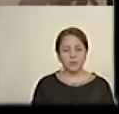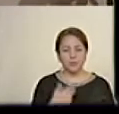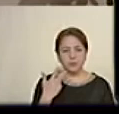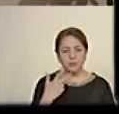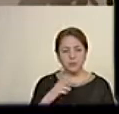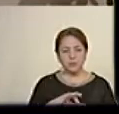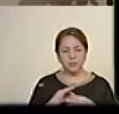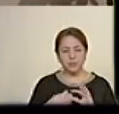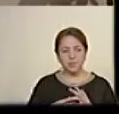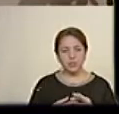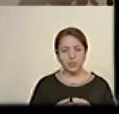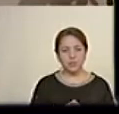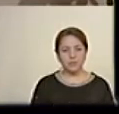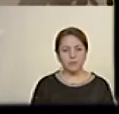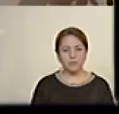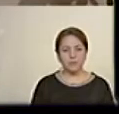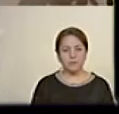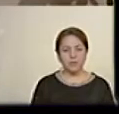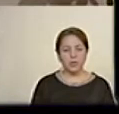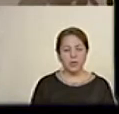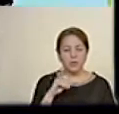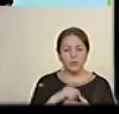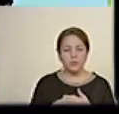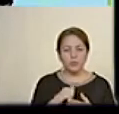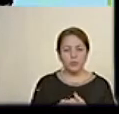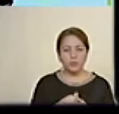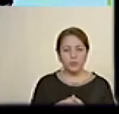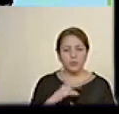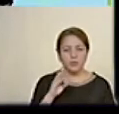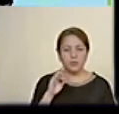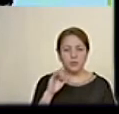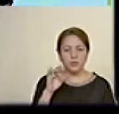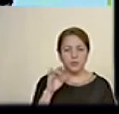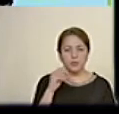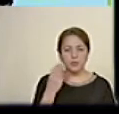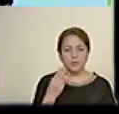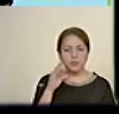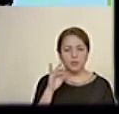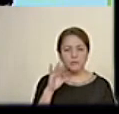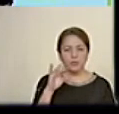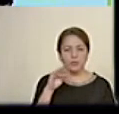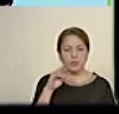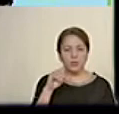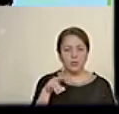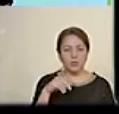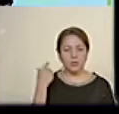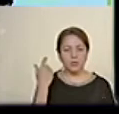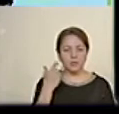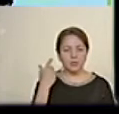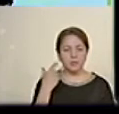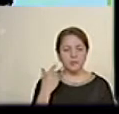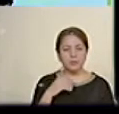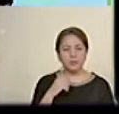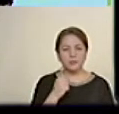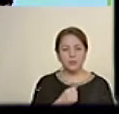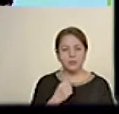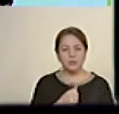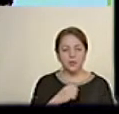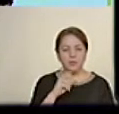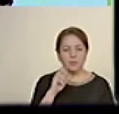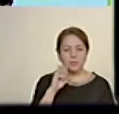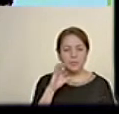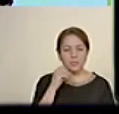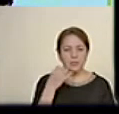Третье предложение. По причине нерациональной хозяйственной деятельности в бассейне